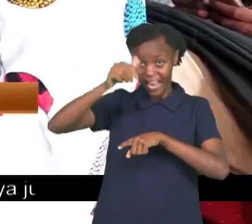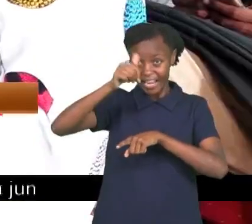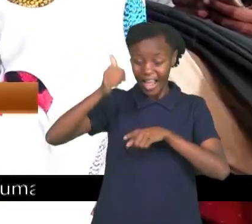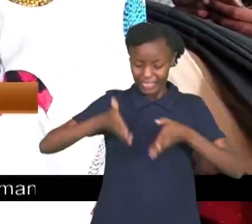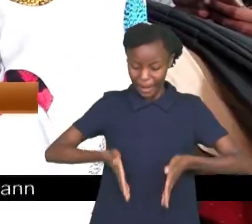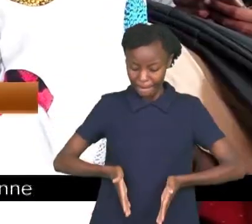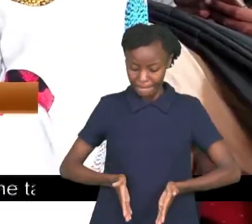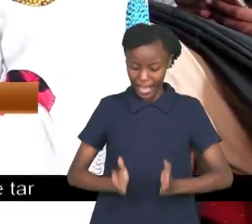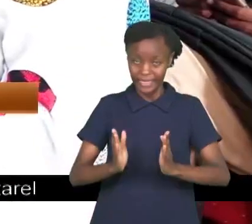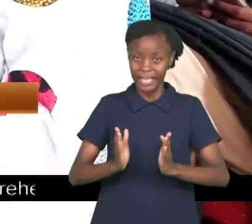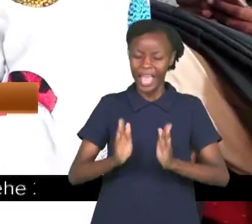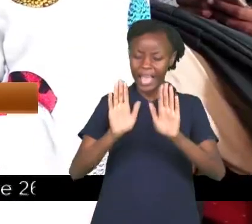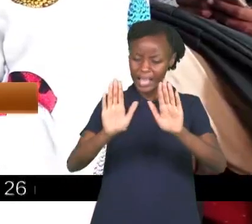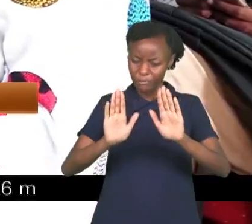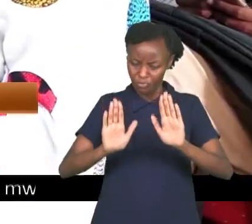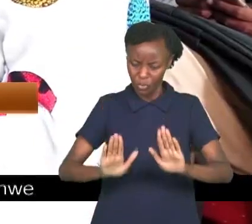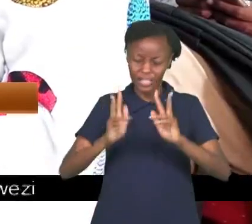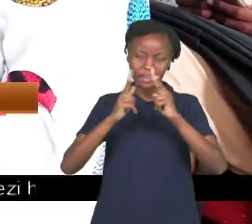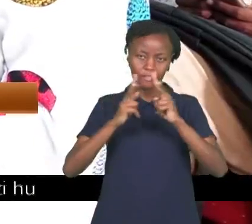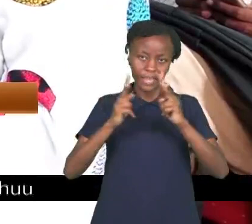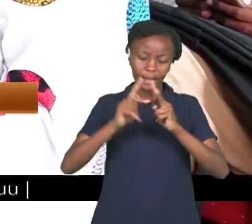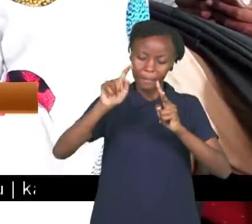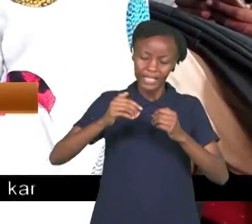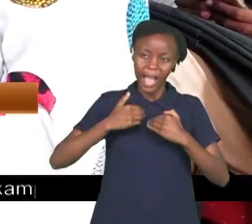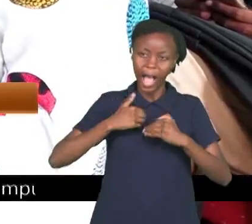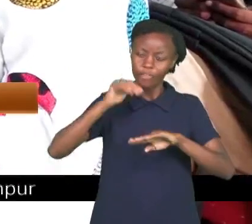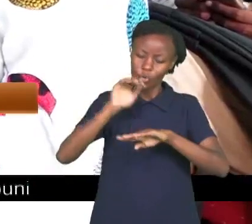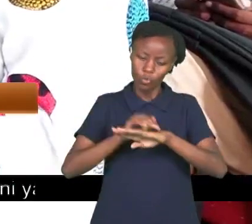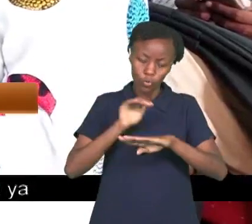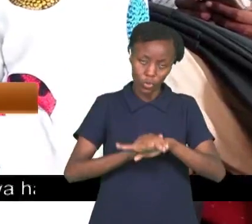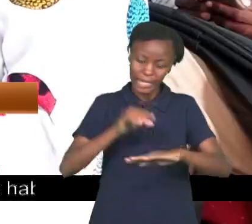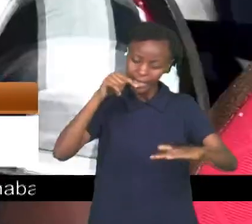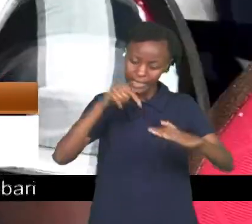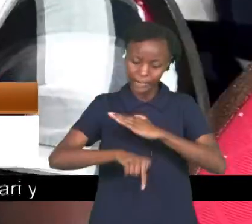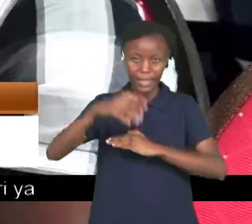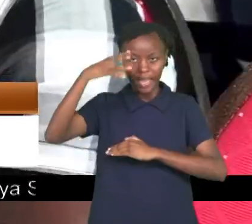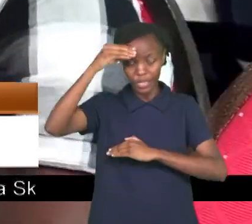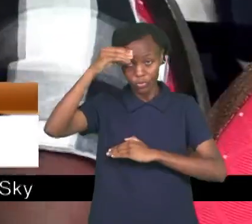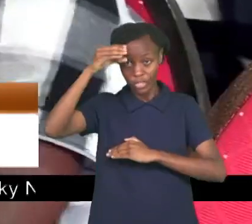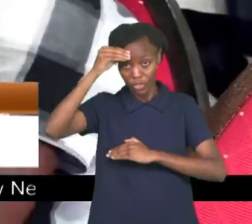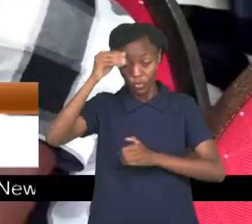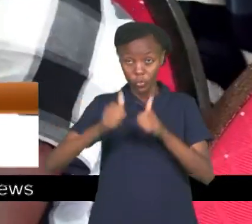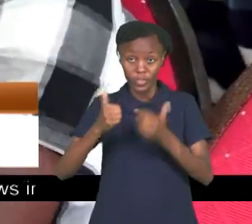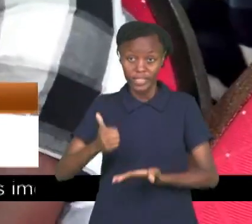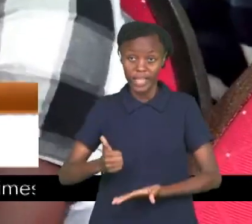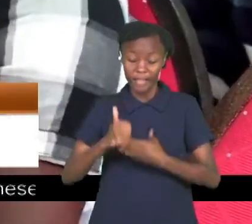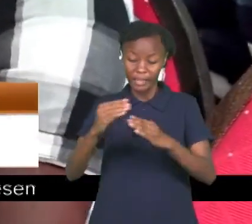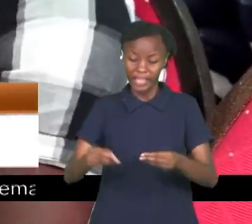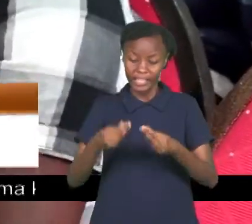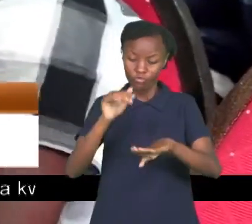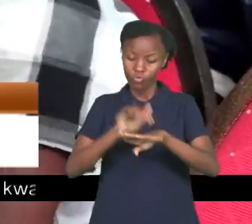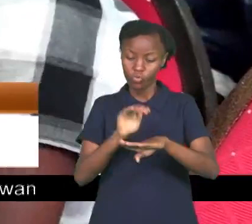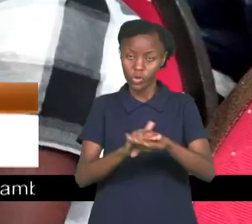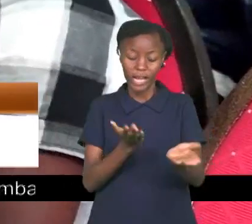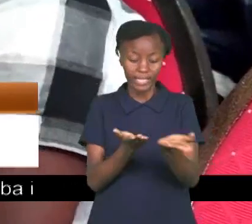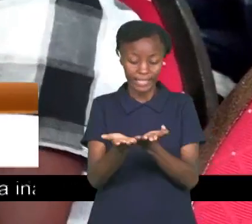wa muhimu sana katika masuala ya kiafya, hivyo wanahitaji mafunzo bora na ya kiwango cha juu zaidi yatakayowezesha kupeana huduma bora katika